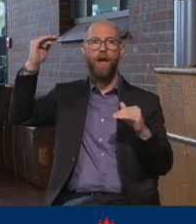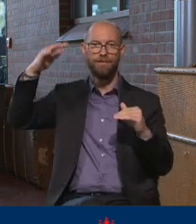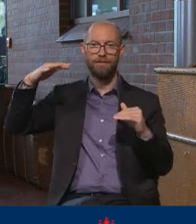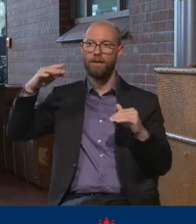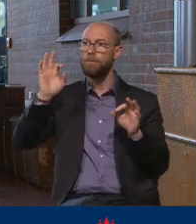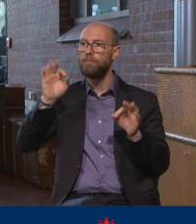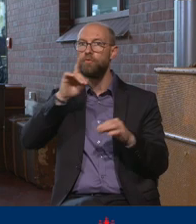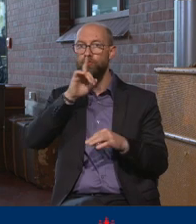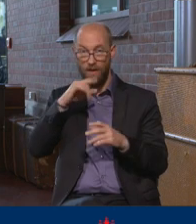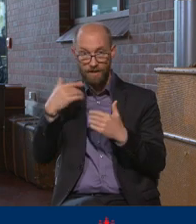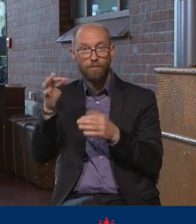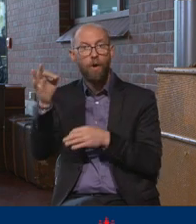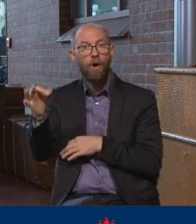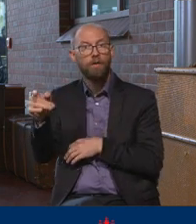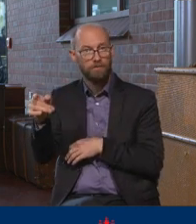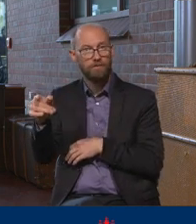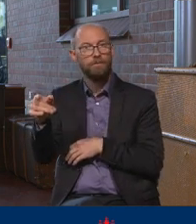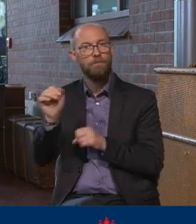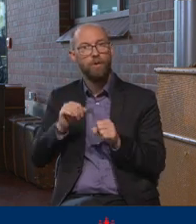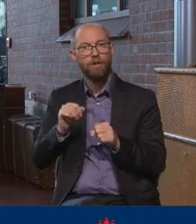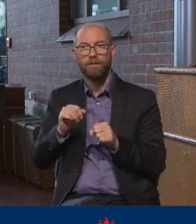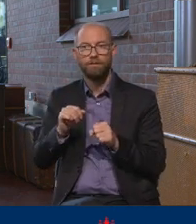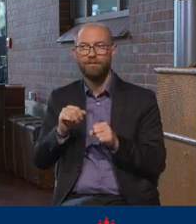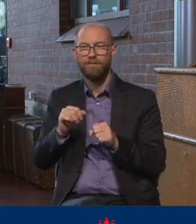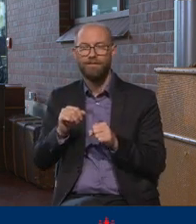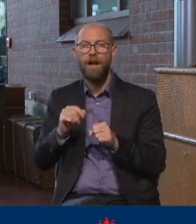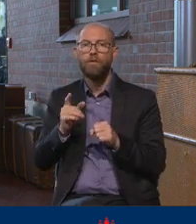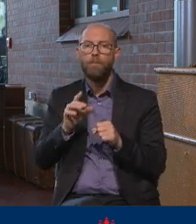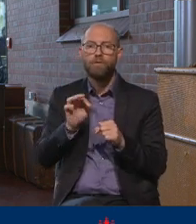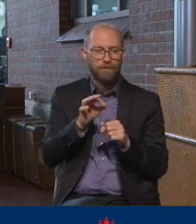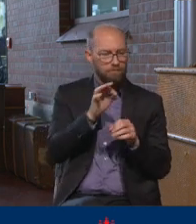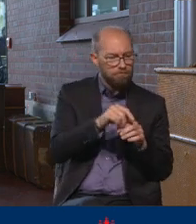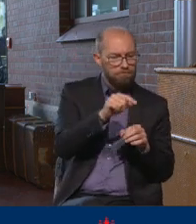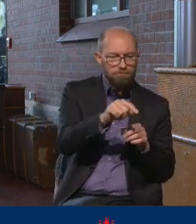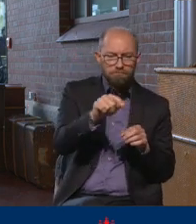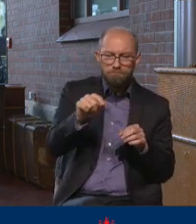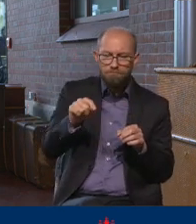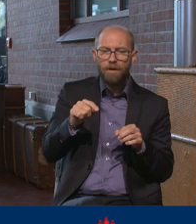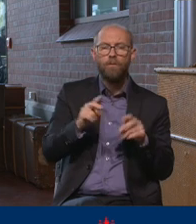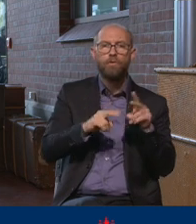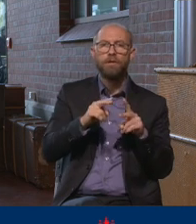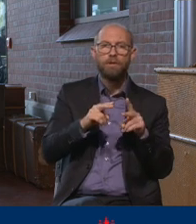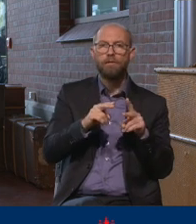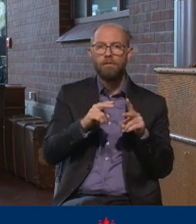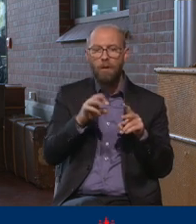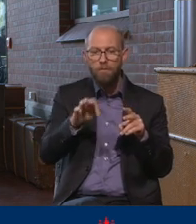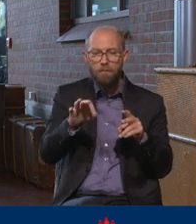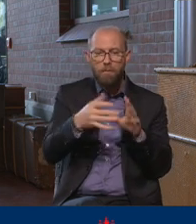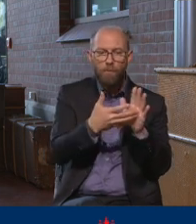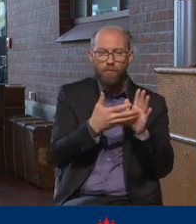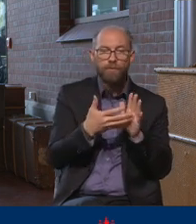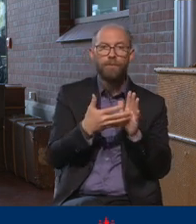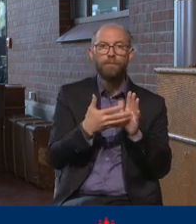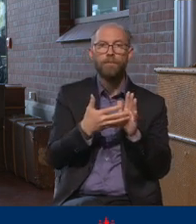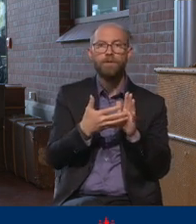stehe will ich jetzt sich vertiefen also fragmente sind dort gesammelt worden das thema die topographie wie ist die topographie des